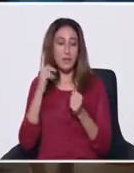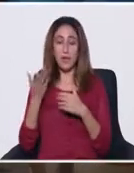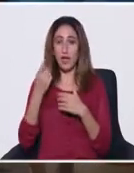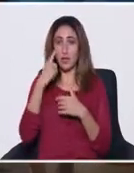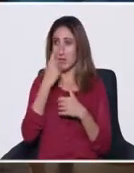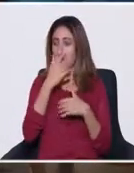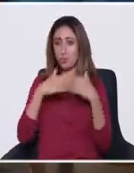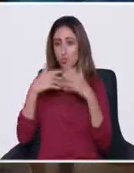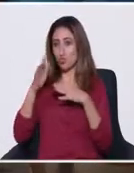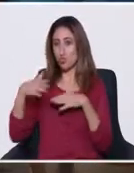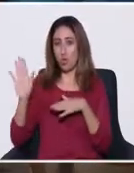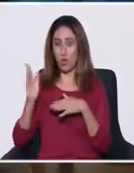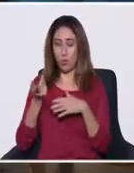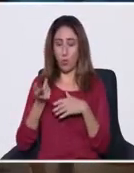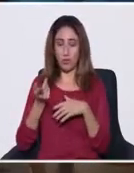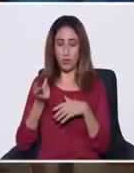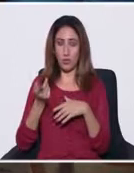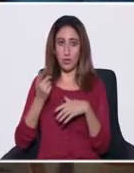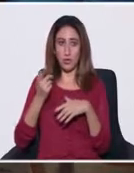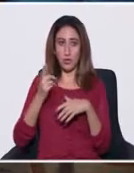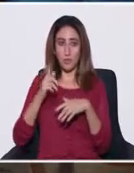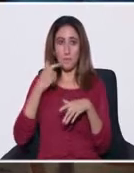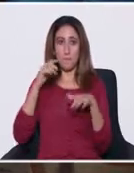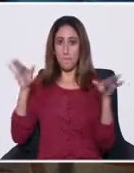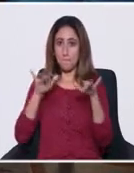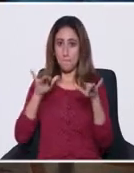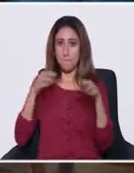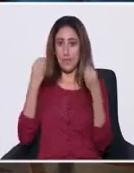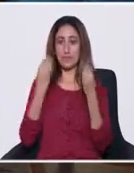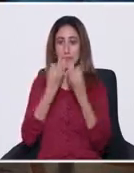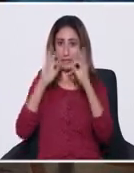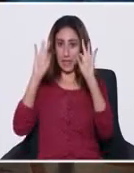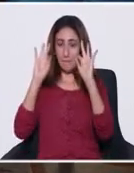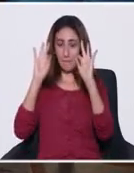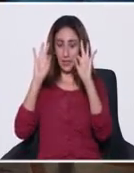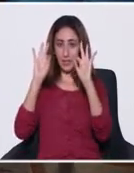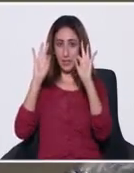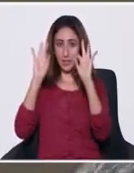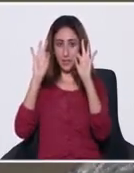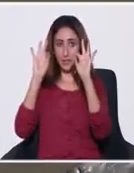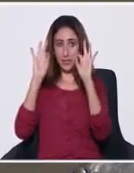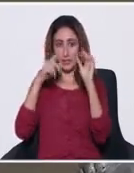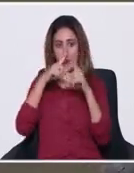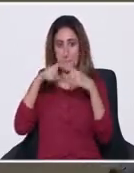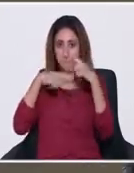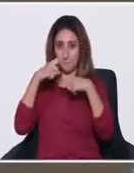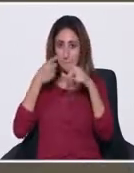الرحمن ساعتها، وكانت لسه فكره الباند كا وندرز ما اكتملتش. واحنا بنعمل السنه